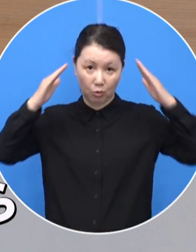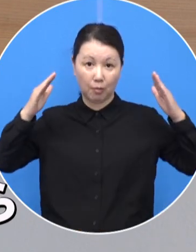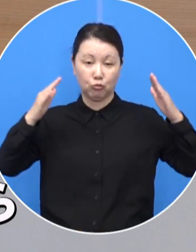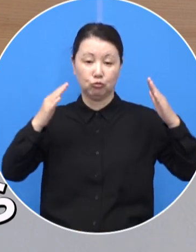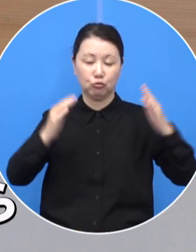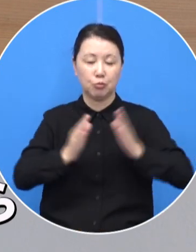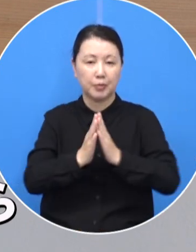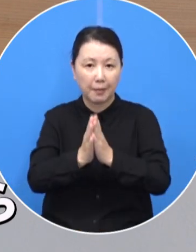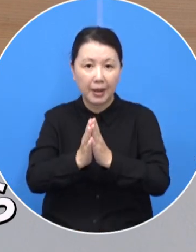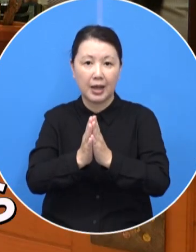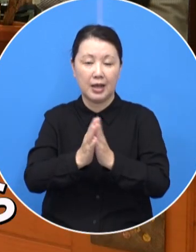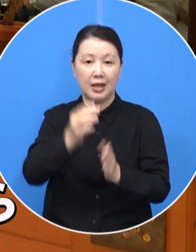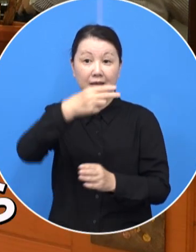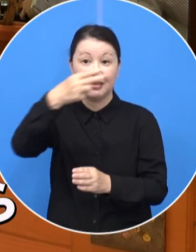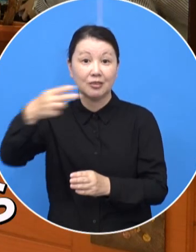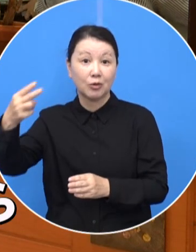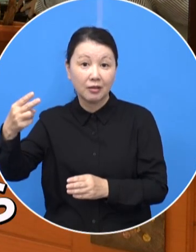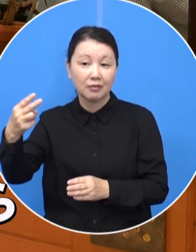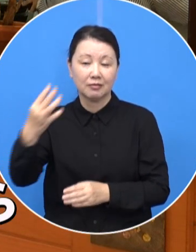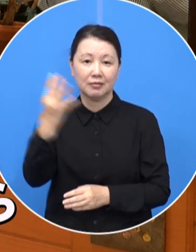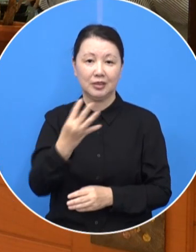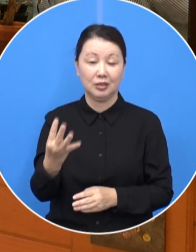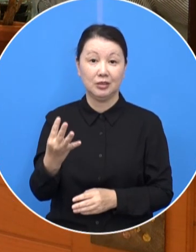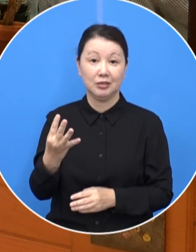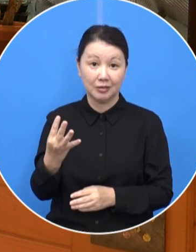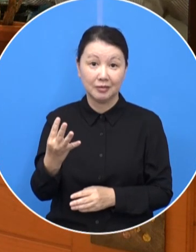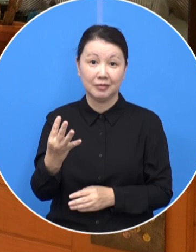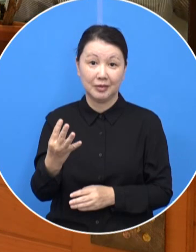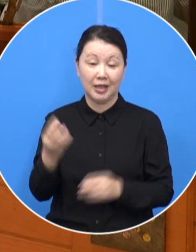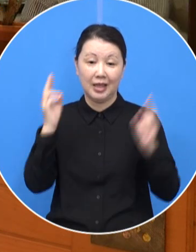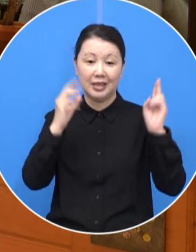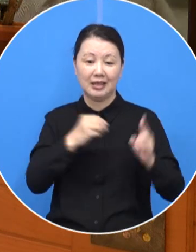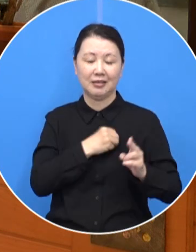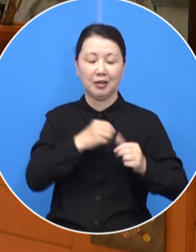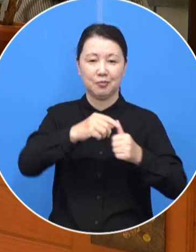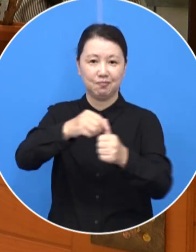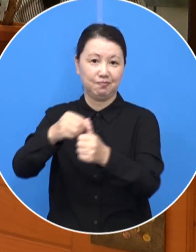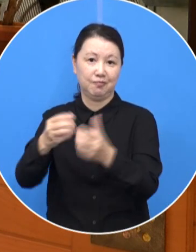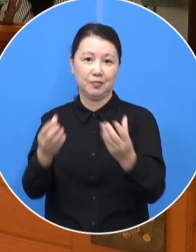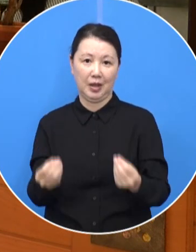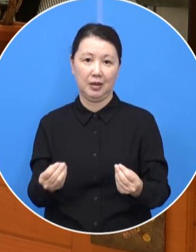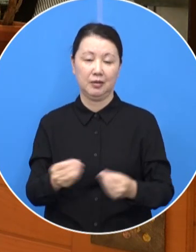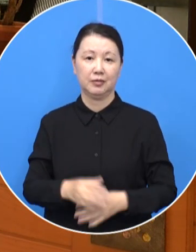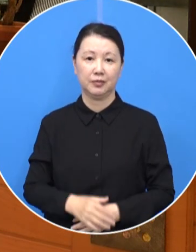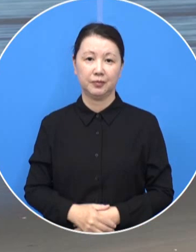ナム、ミャンマー、インドネシアから4人を社員として迎え入れています。